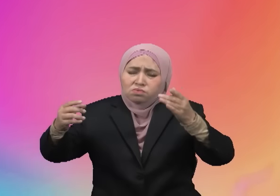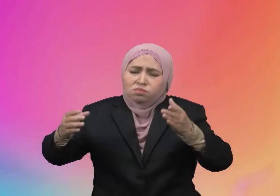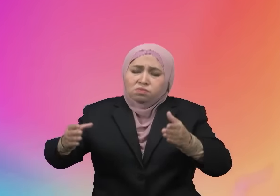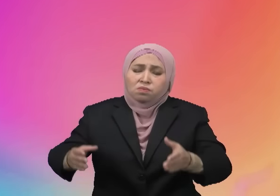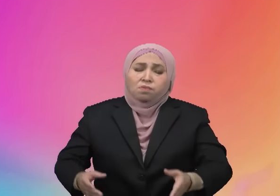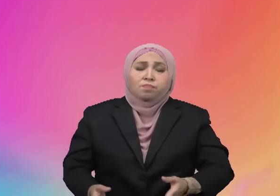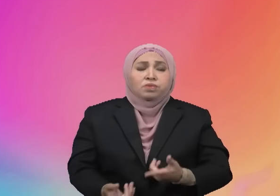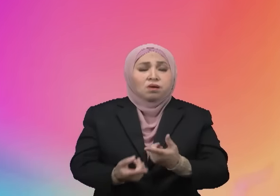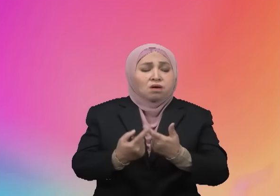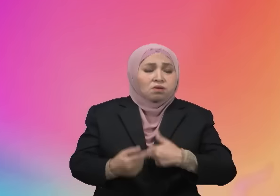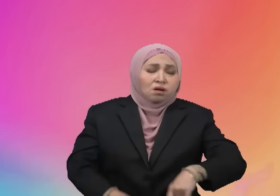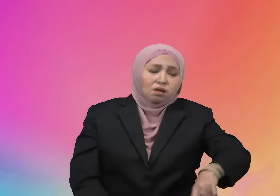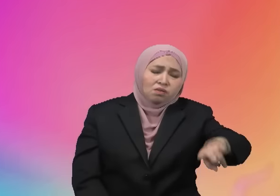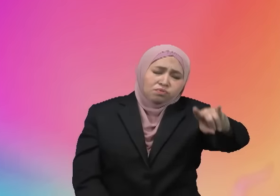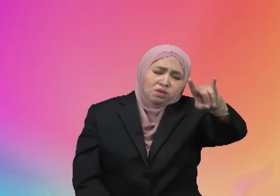عَدُوًّا